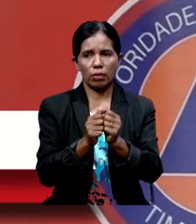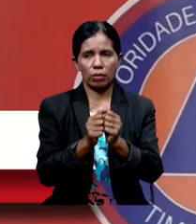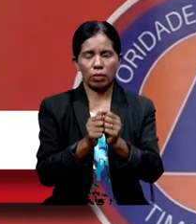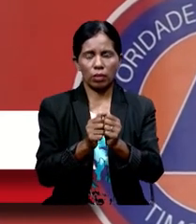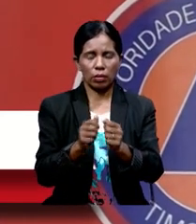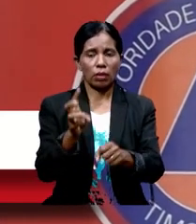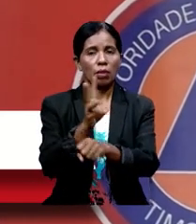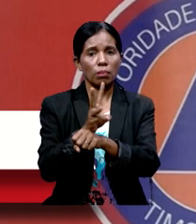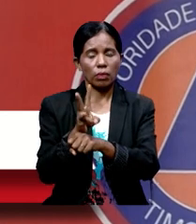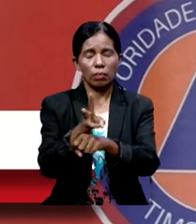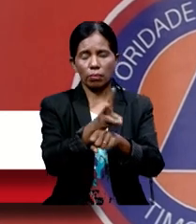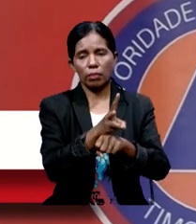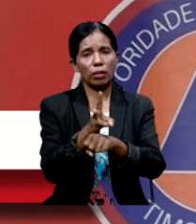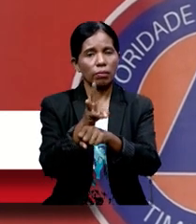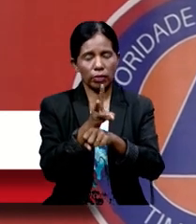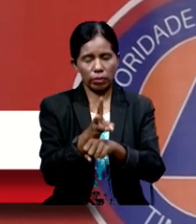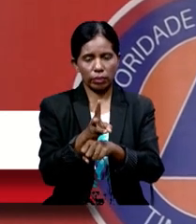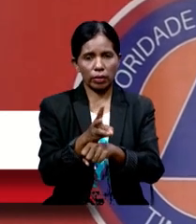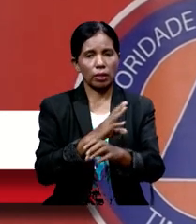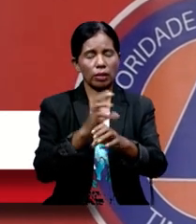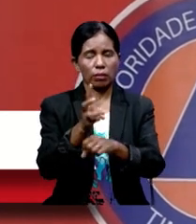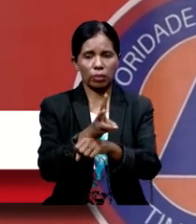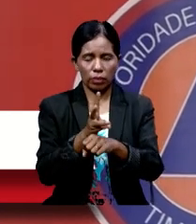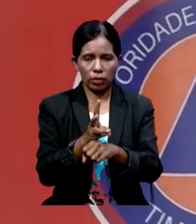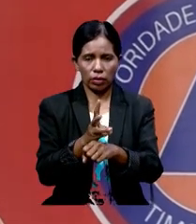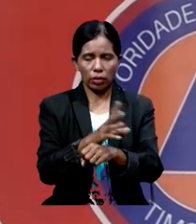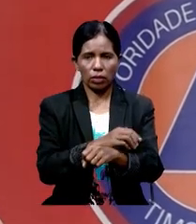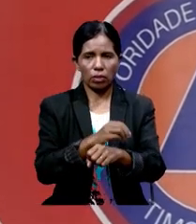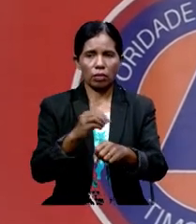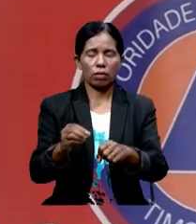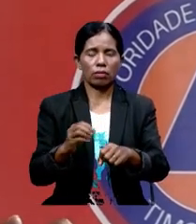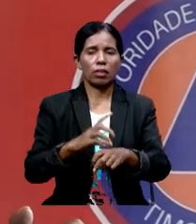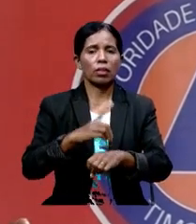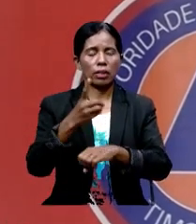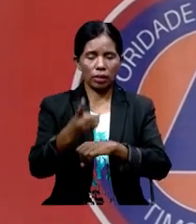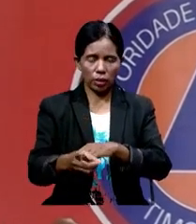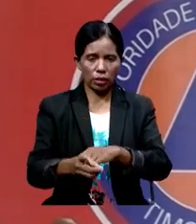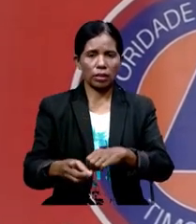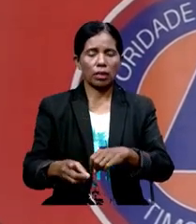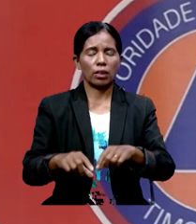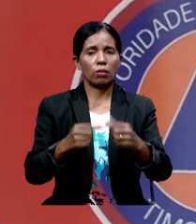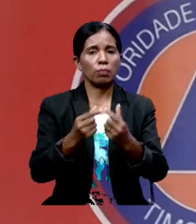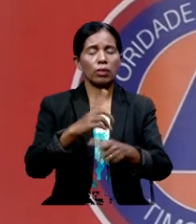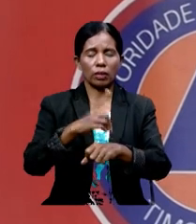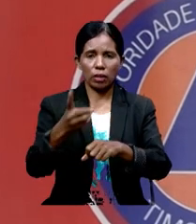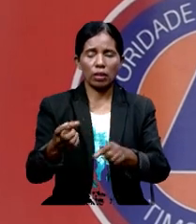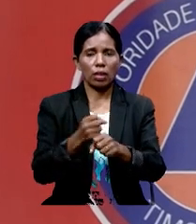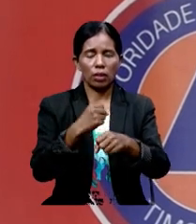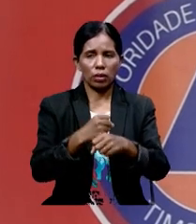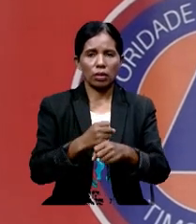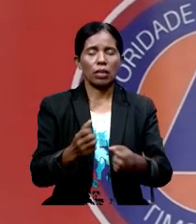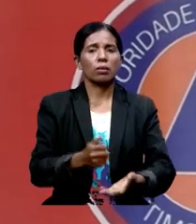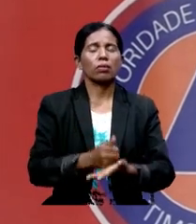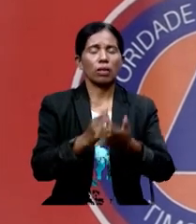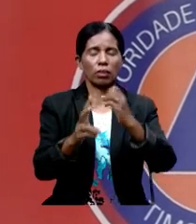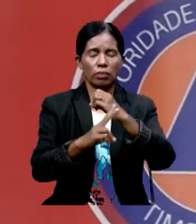bombeirus husi risku destang desastar lokes atau sang halokes ba bazi dadaus ba. Ba vítima sena bem